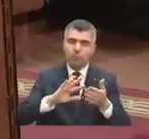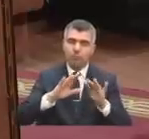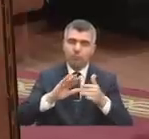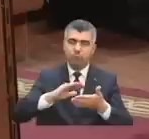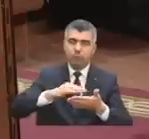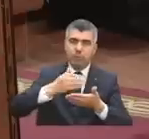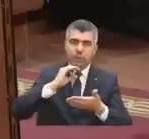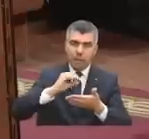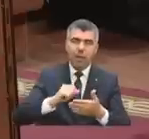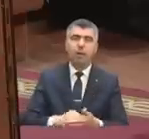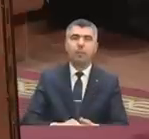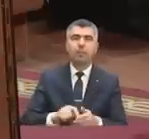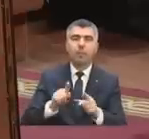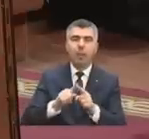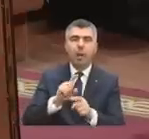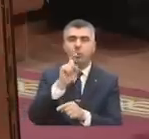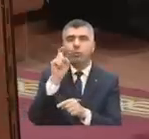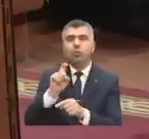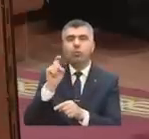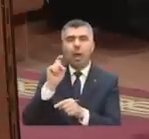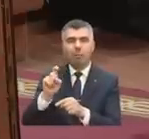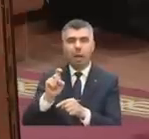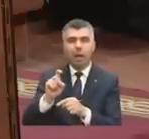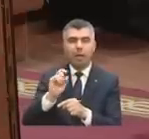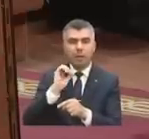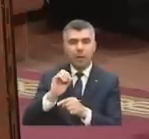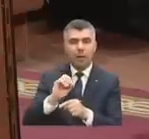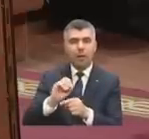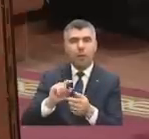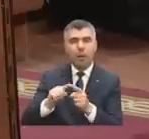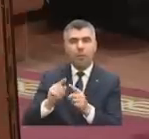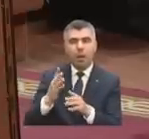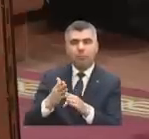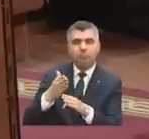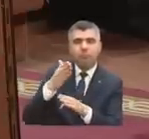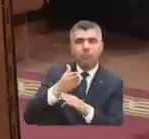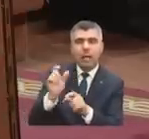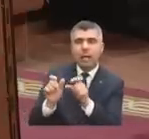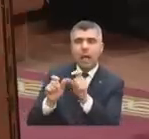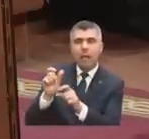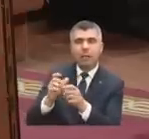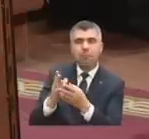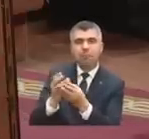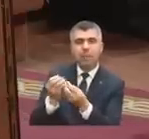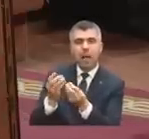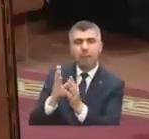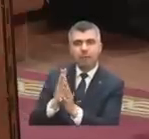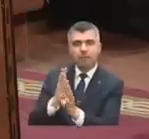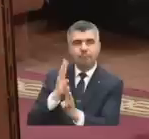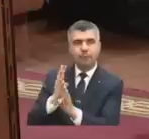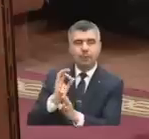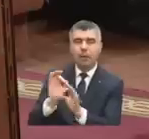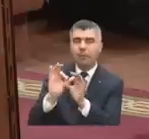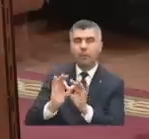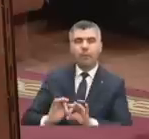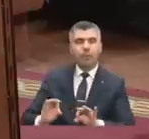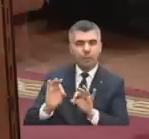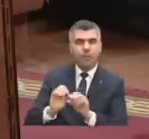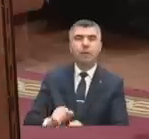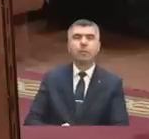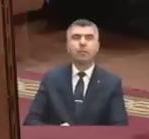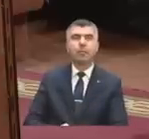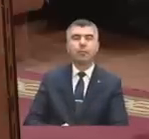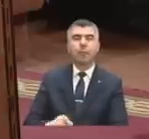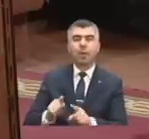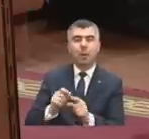تعميم مكسب الضبط الرقمي على الجماعه الترابيه من تخفيف العب على المواد البشريه العامله به وتعمل هذه الوزاره على